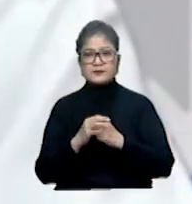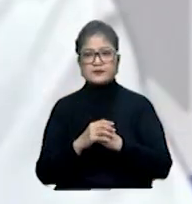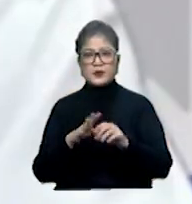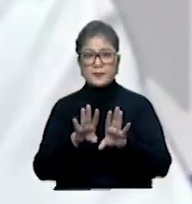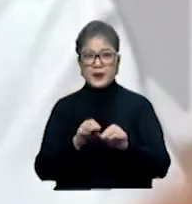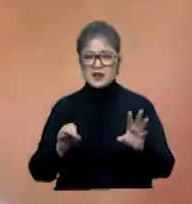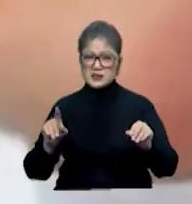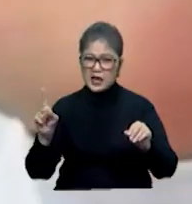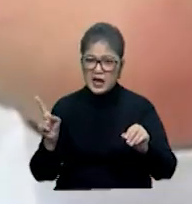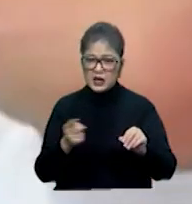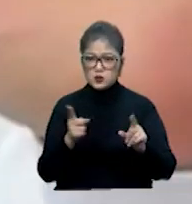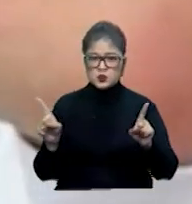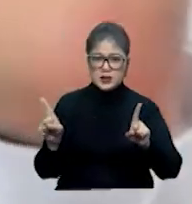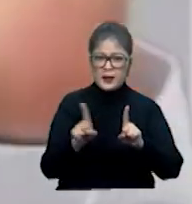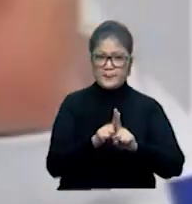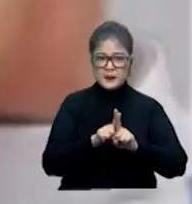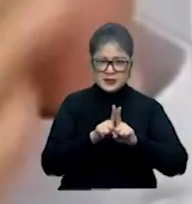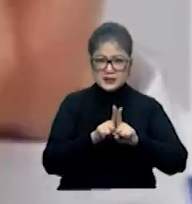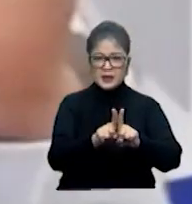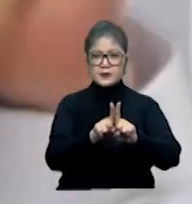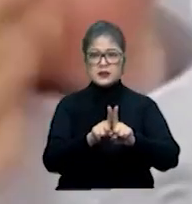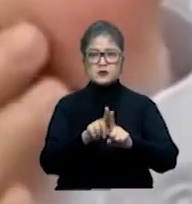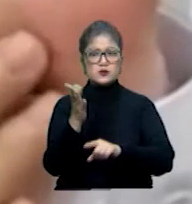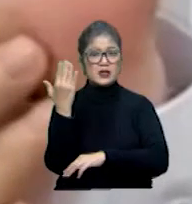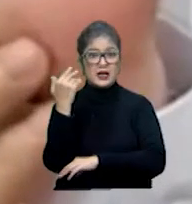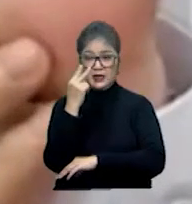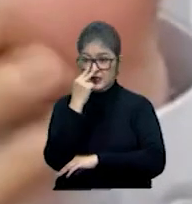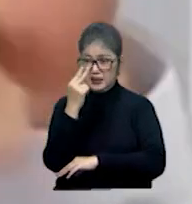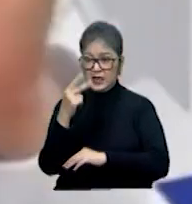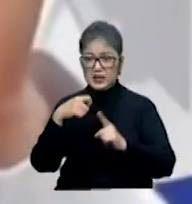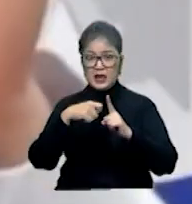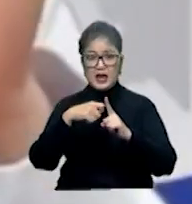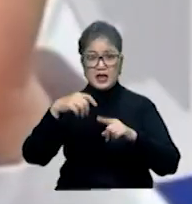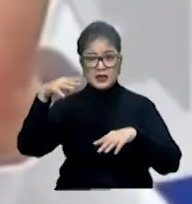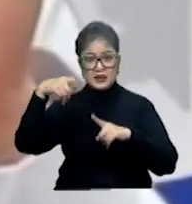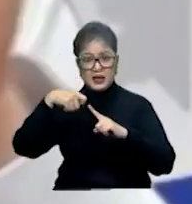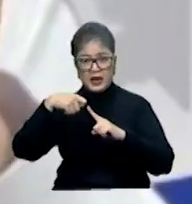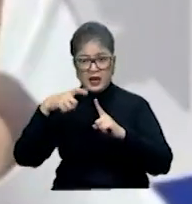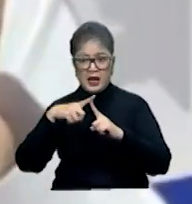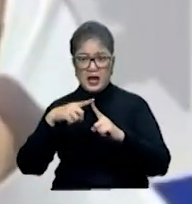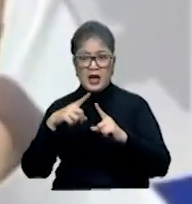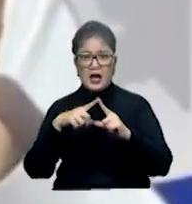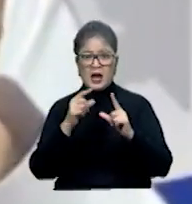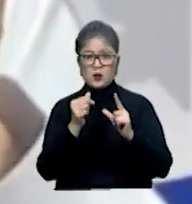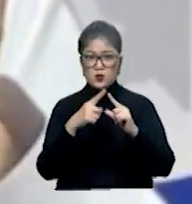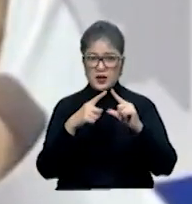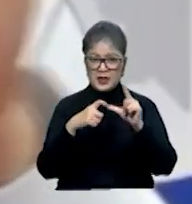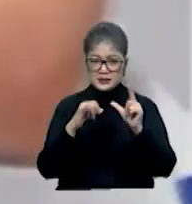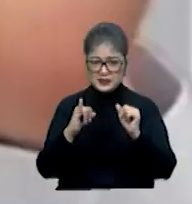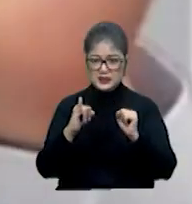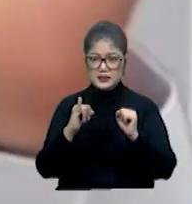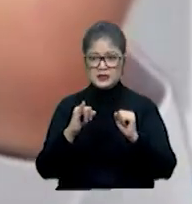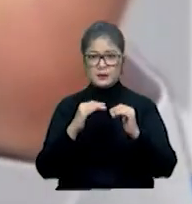tandem. Seperti yang tadi dilihat di belakang KTA asuransi. Ada caleg DPR RI paling atas